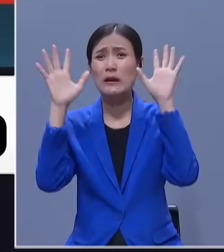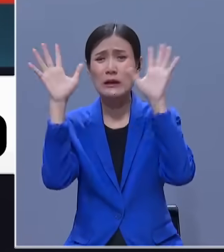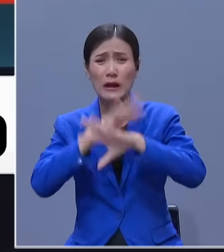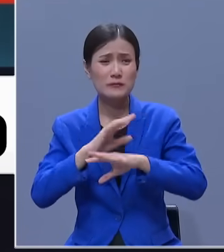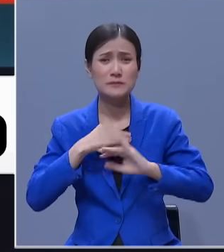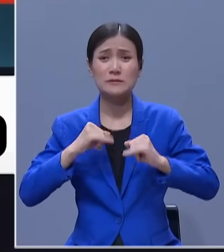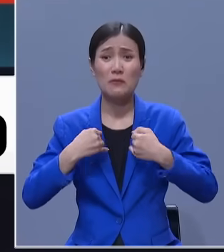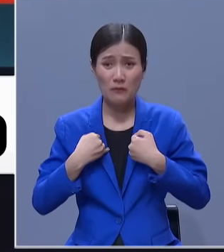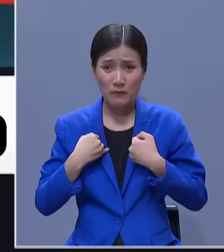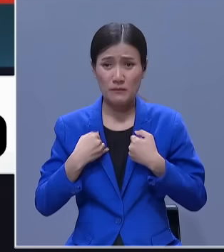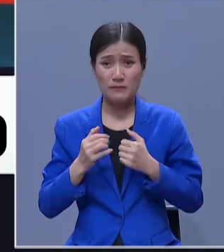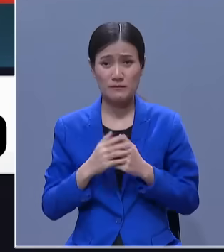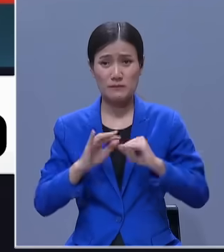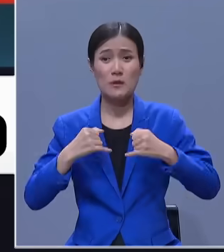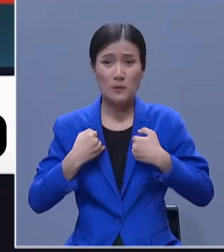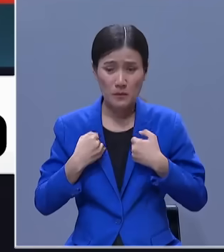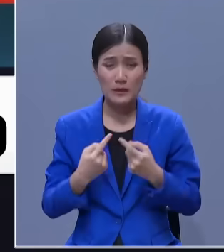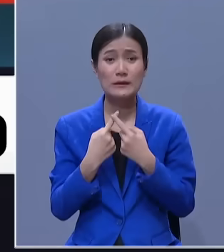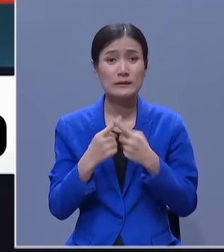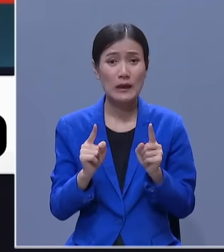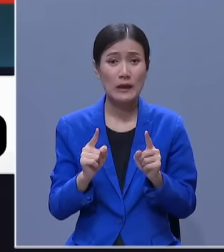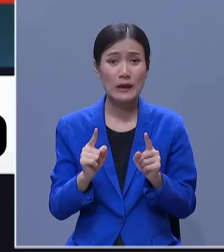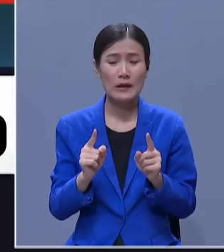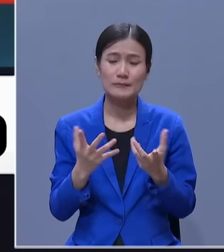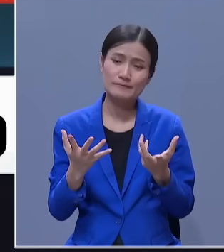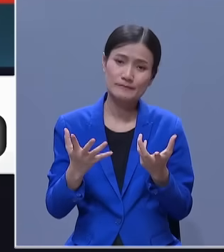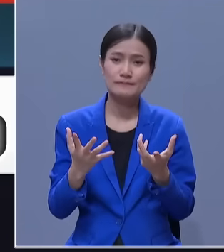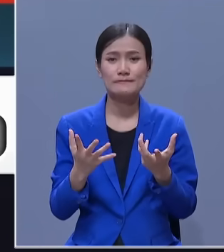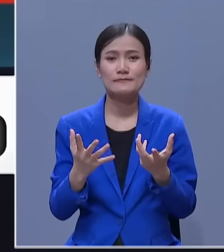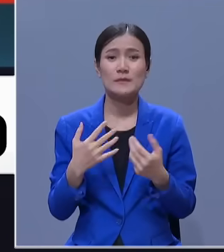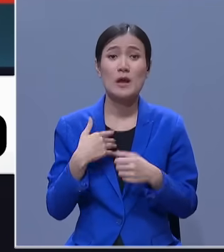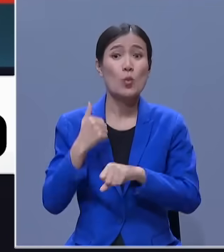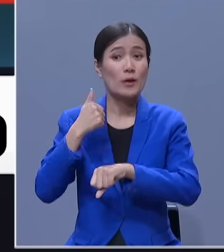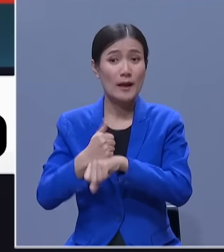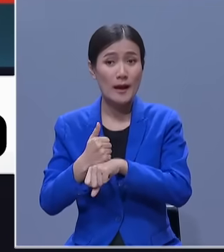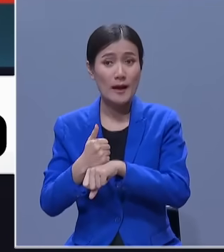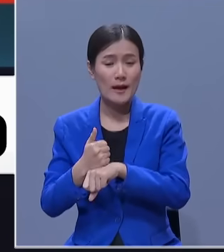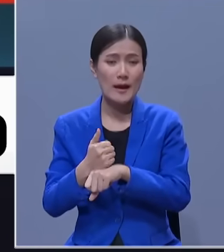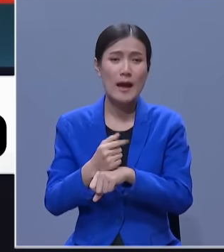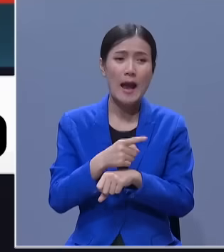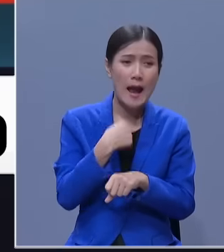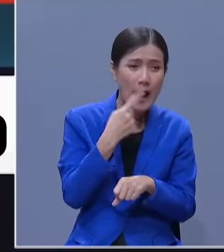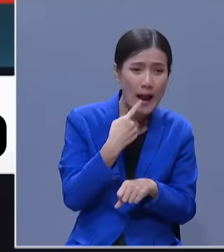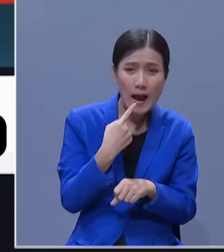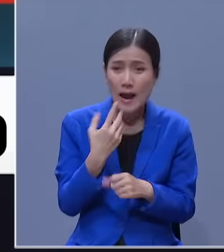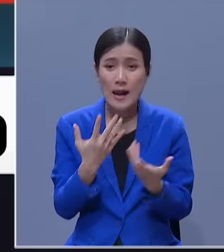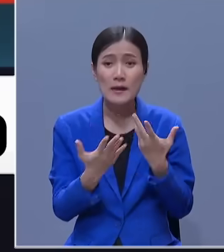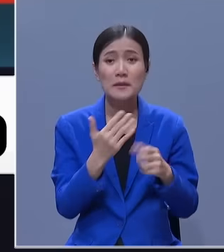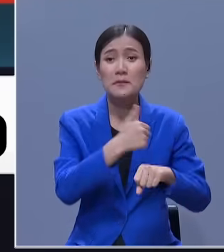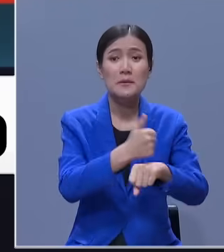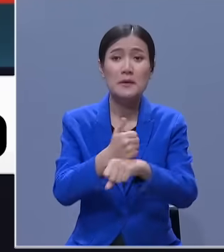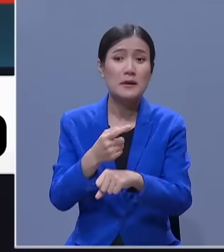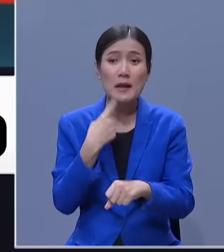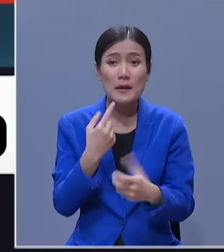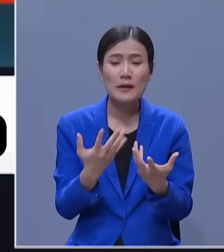แล้วแต่ก็บอกว่าไม่ว่าในทางนิตินัยหัวหน้าพรรคจะเป็นใครแต่ในทางพฤตินัยที่ผ่านม